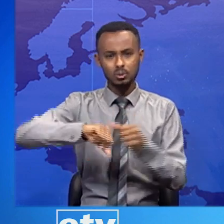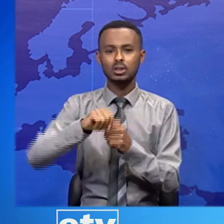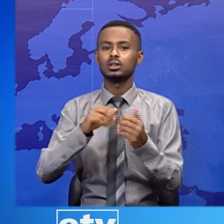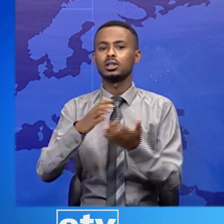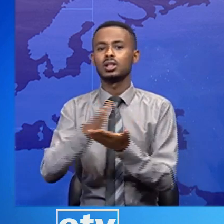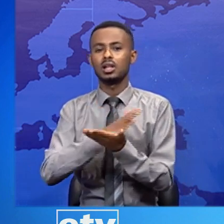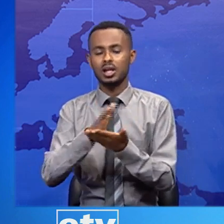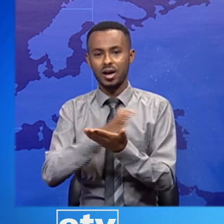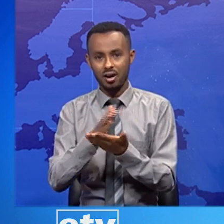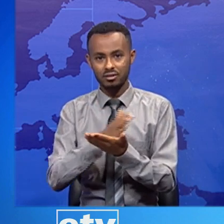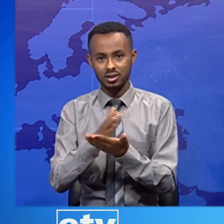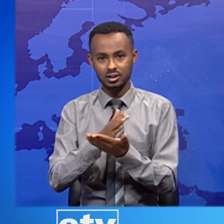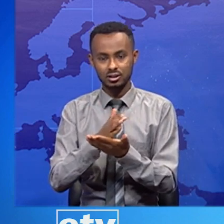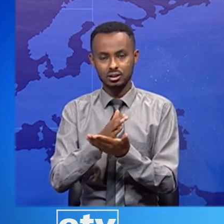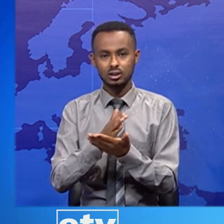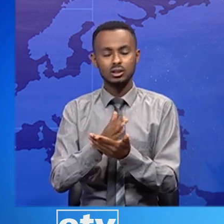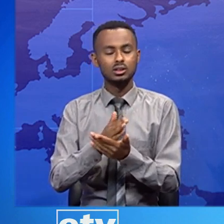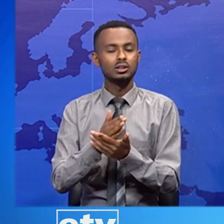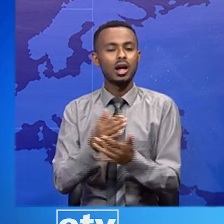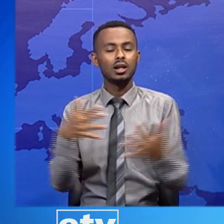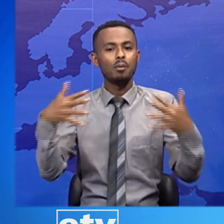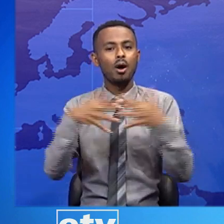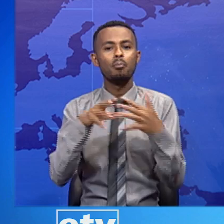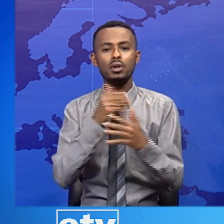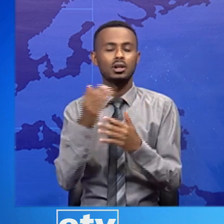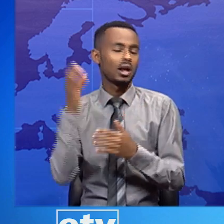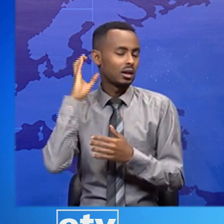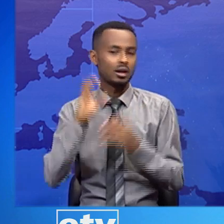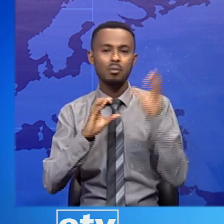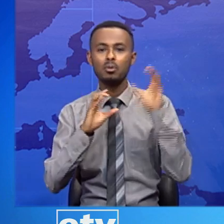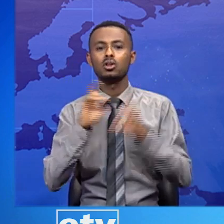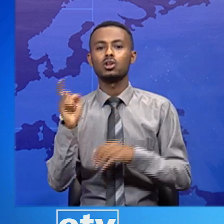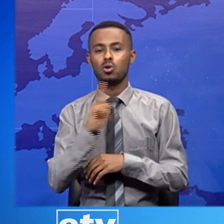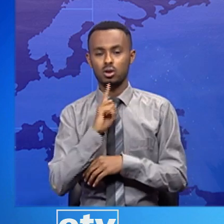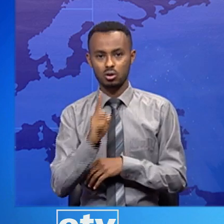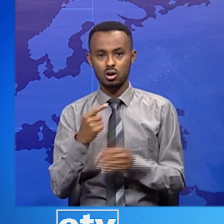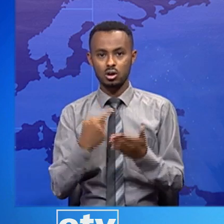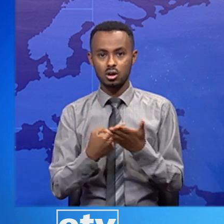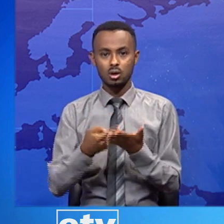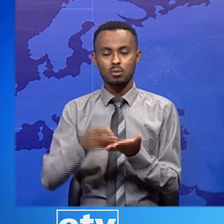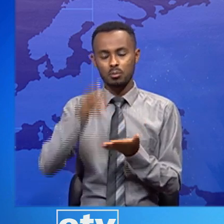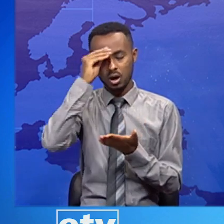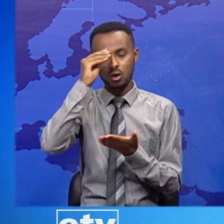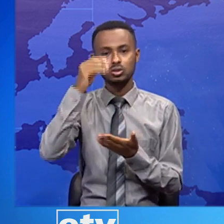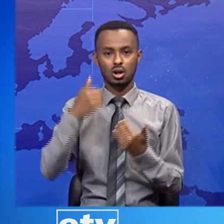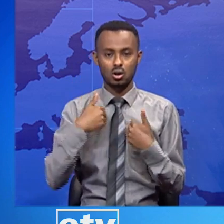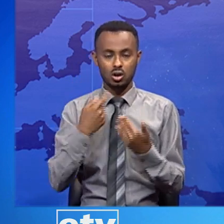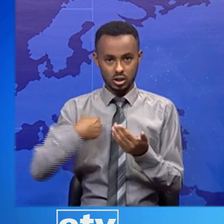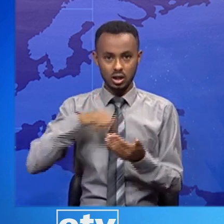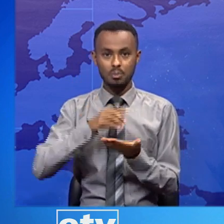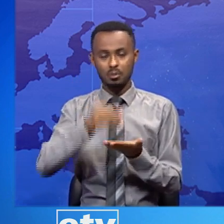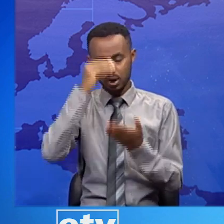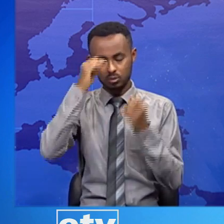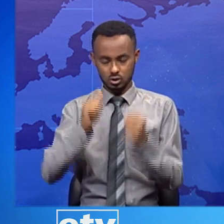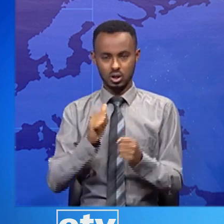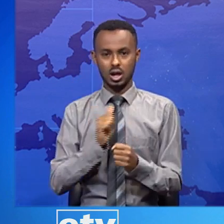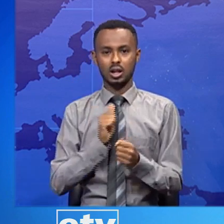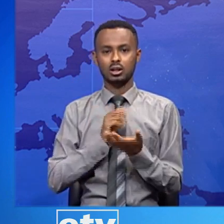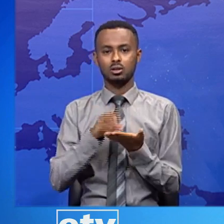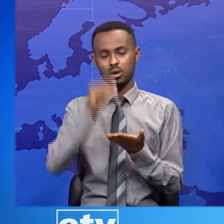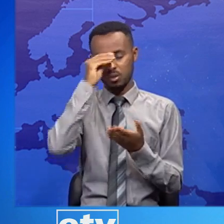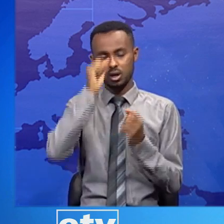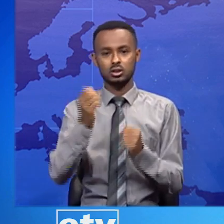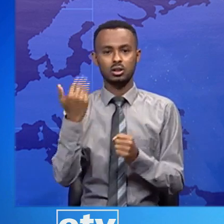በርሳችን እንድንከፋፈል፣ እንዳንተባበር፣ እንዳንደማመጥ እየሆነ ነው። እኛ መማሪያዎች አሉ። እኛ መማር